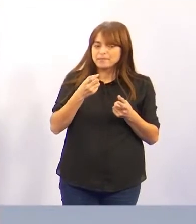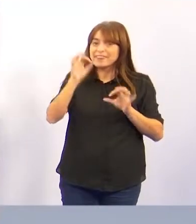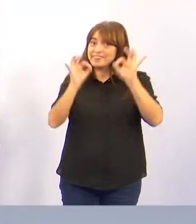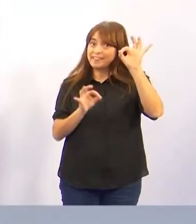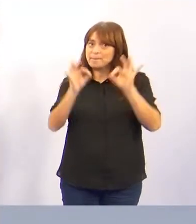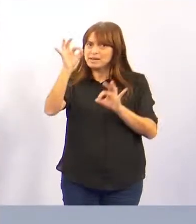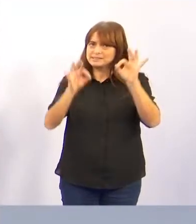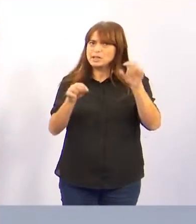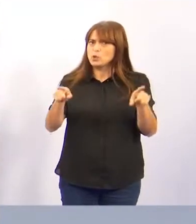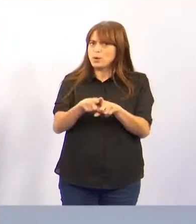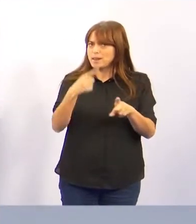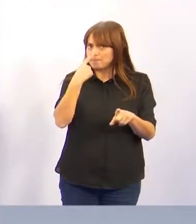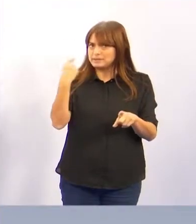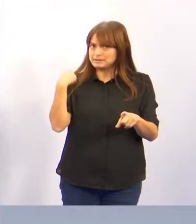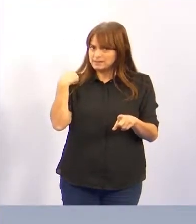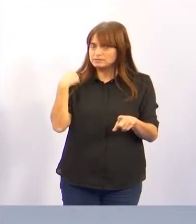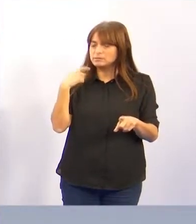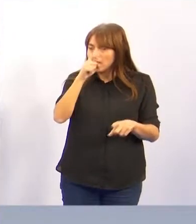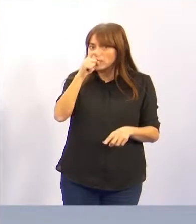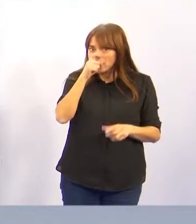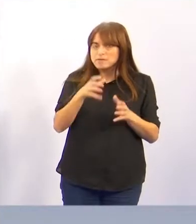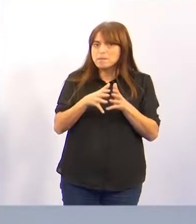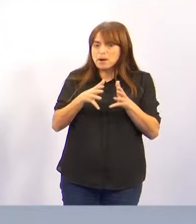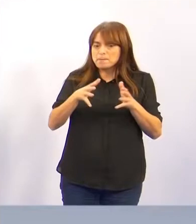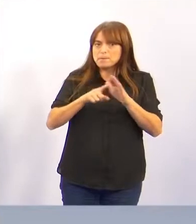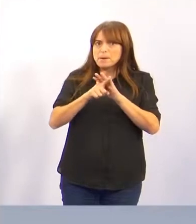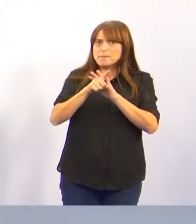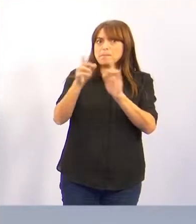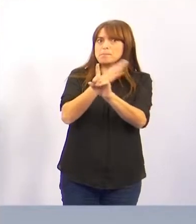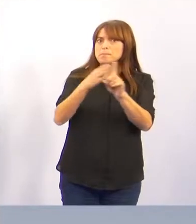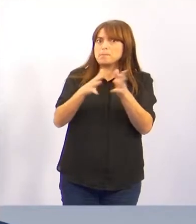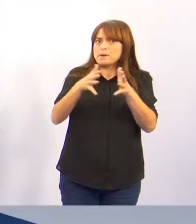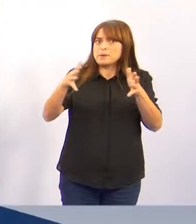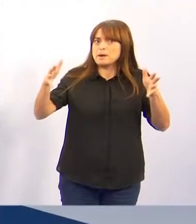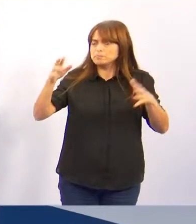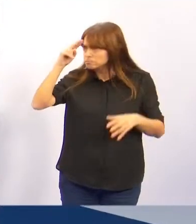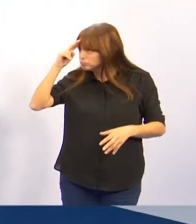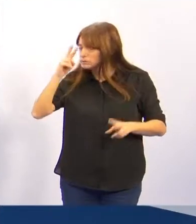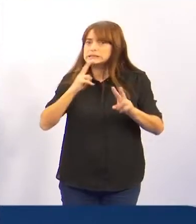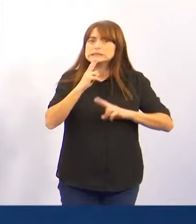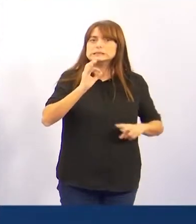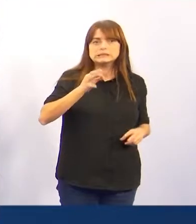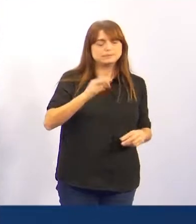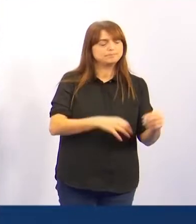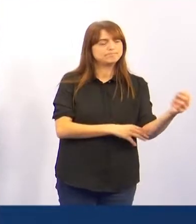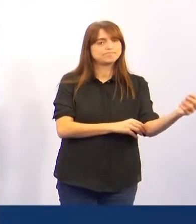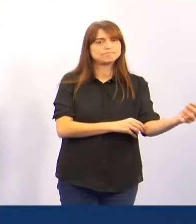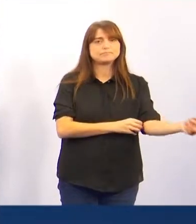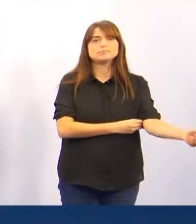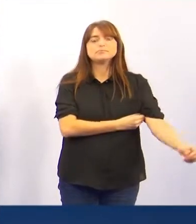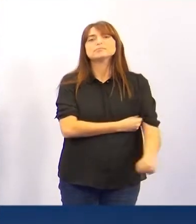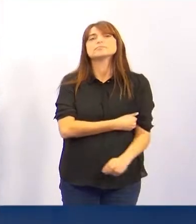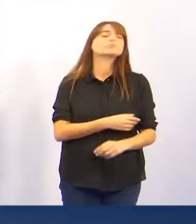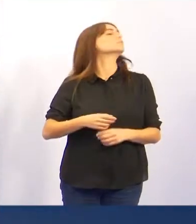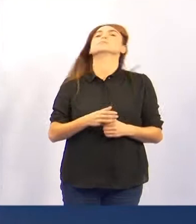tendència continua a l'alça, a l'Ebre. Sí, les dades continuen a l'alça. Sí que hem de dir que també sabem que els casos